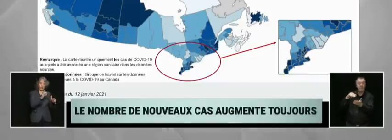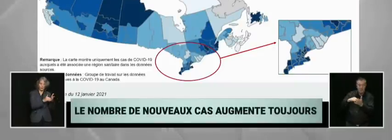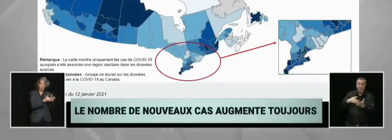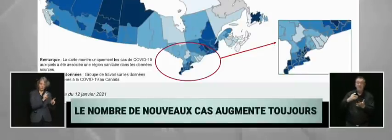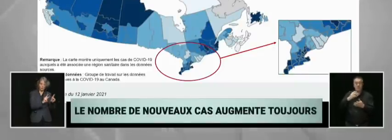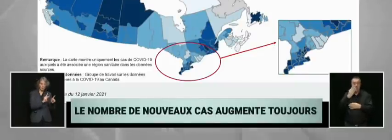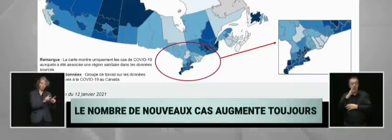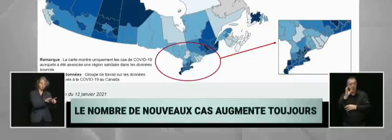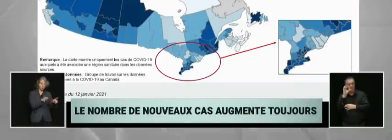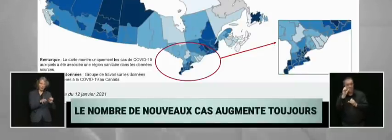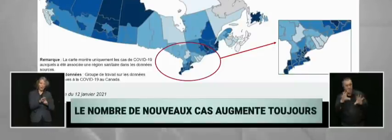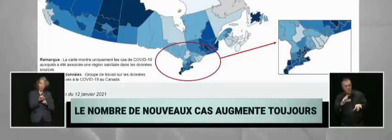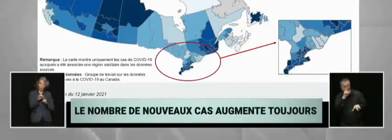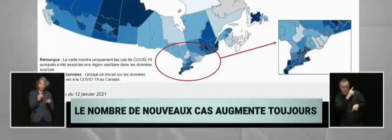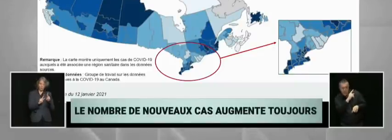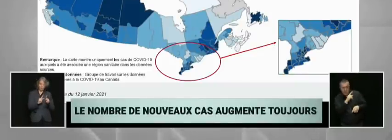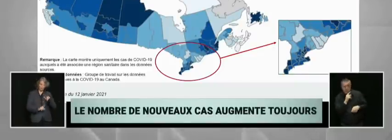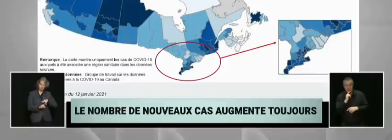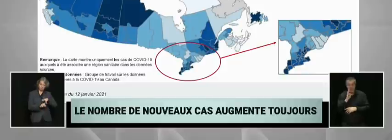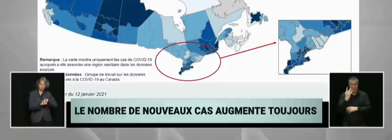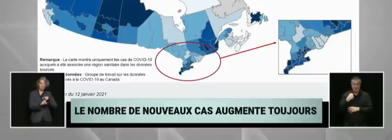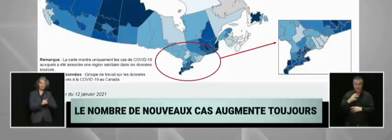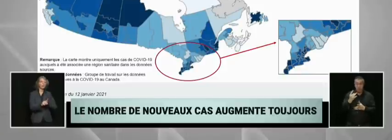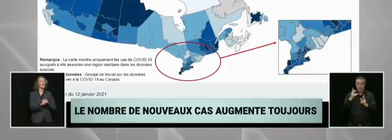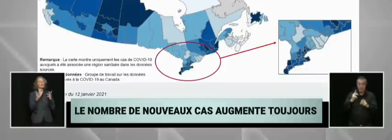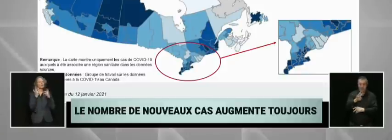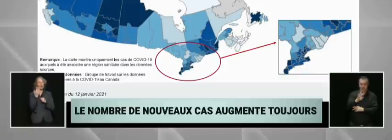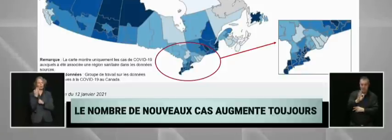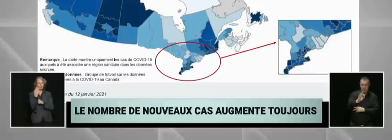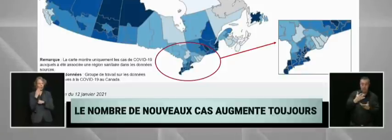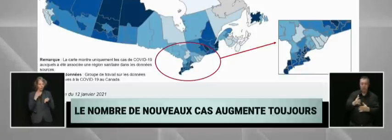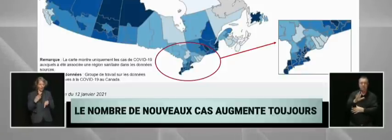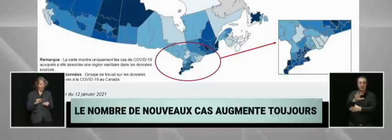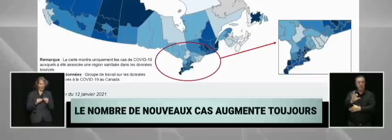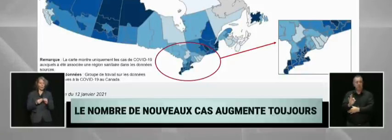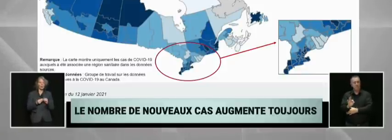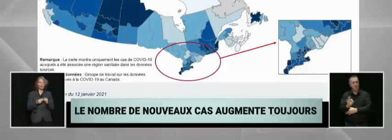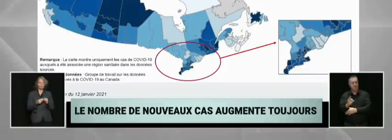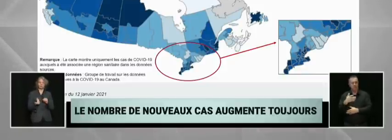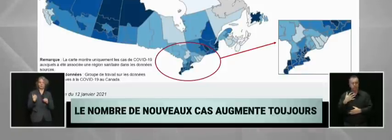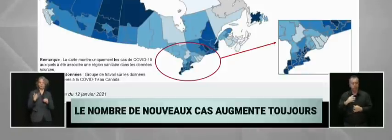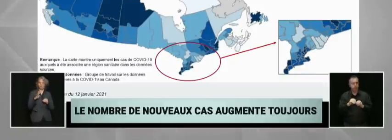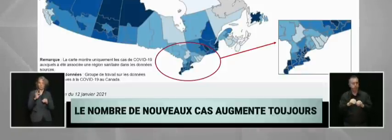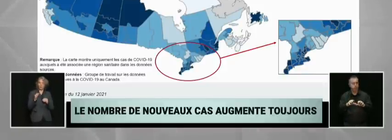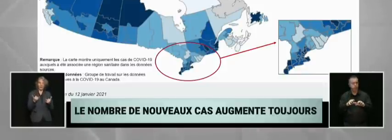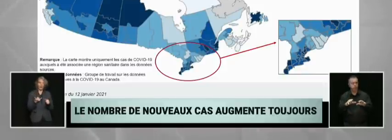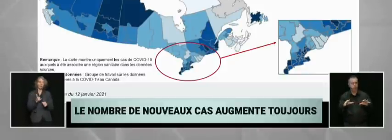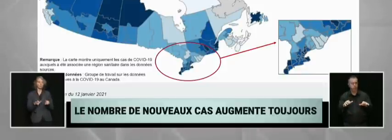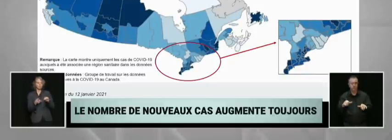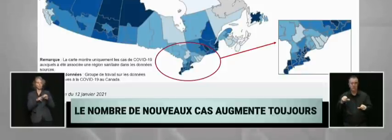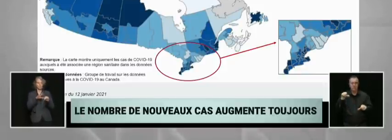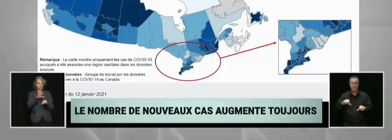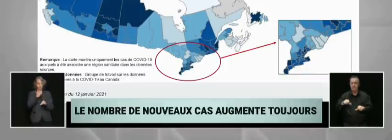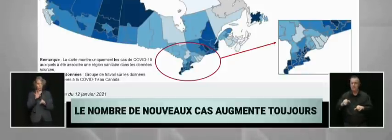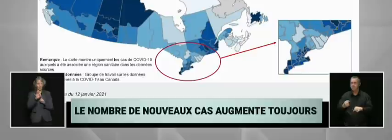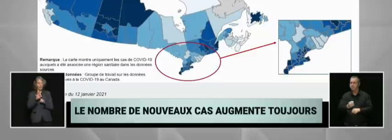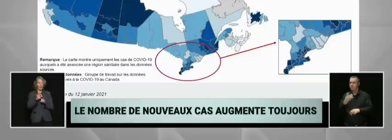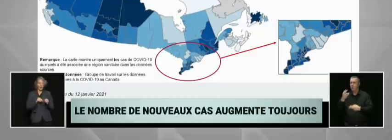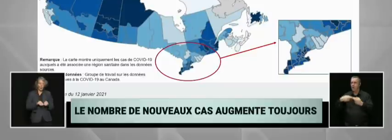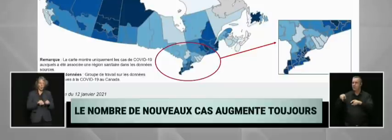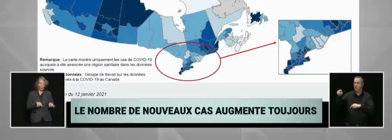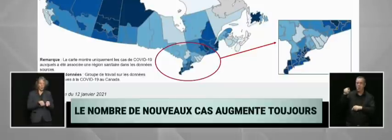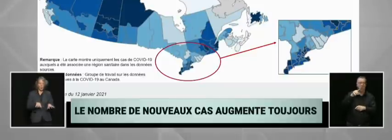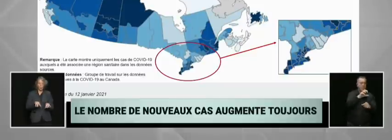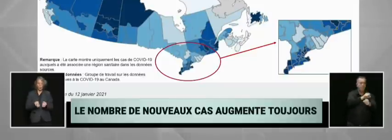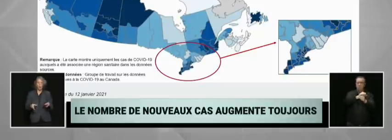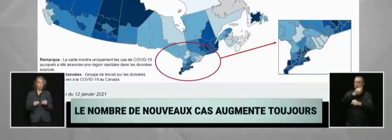à 59, la croissance rapide s'étendant à un nombre accru de régions. Dans les 2 dernières semaines, un certain nombre de